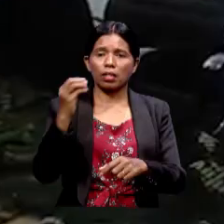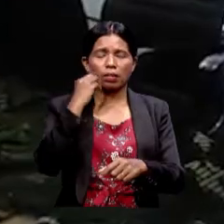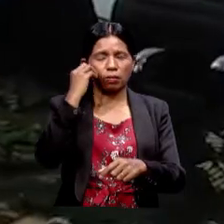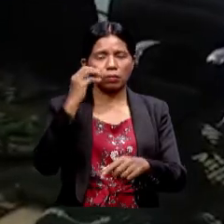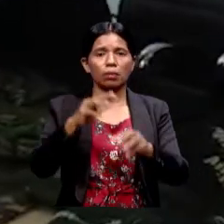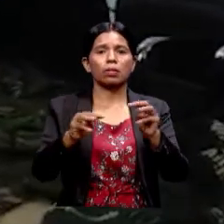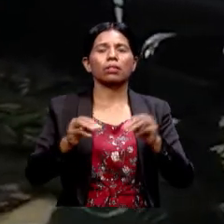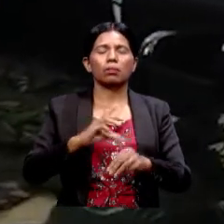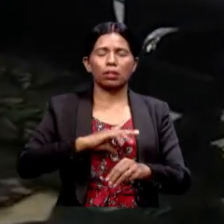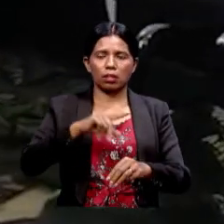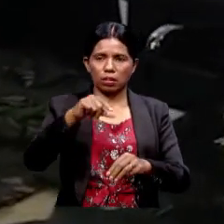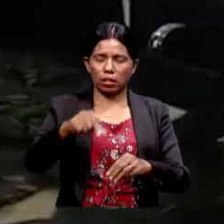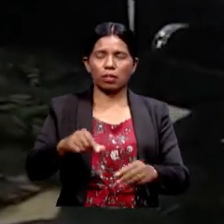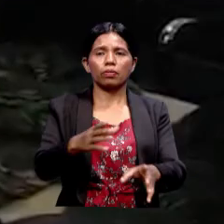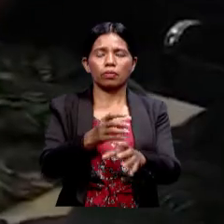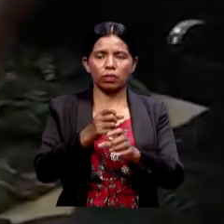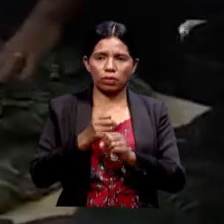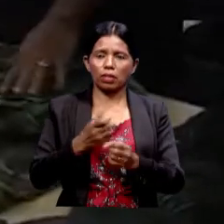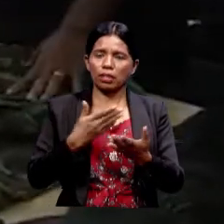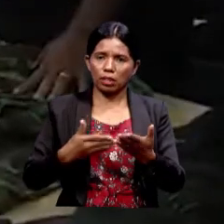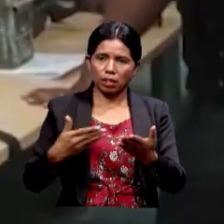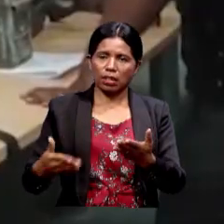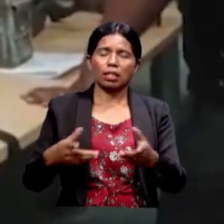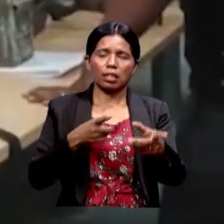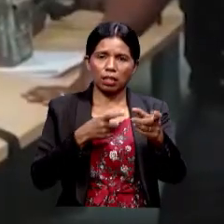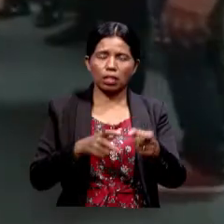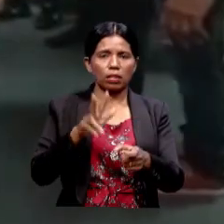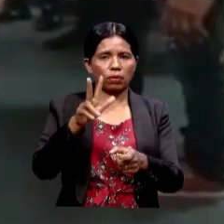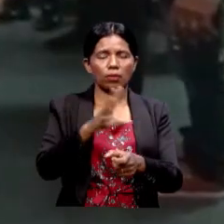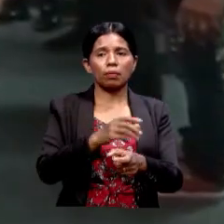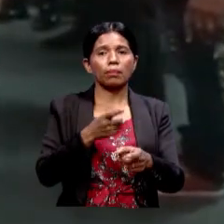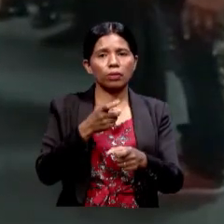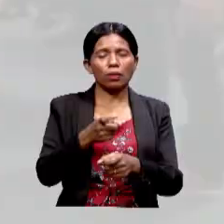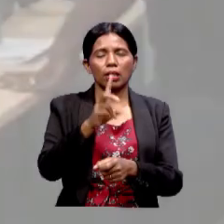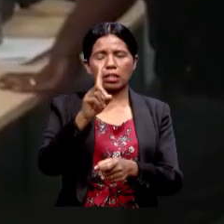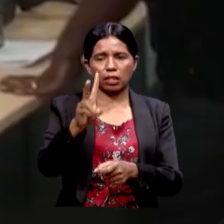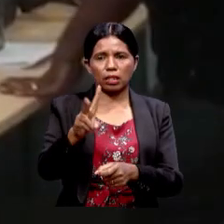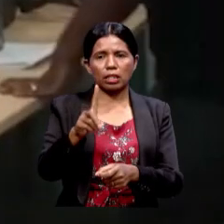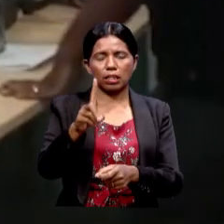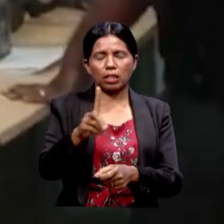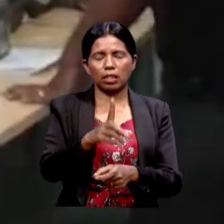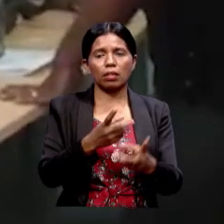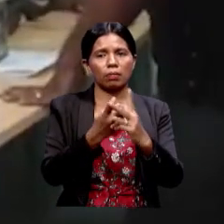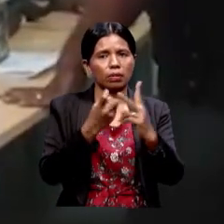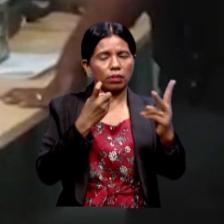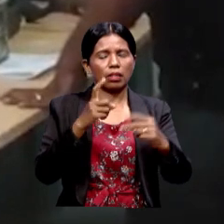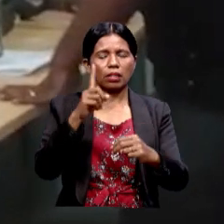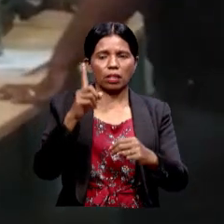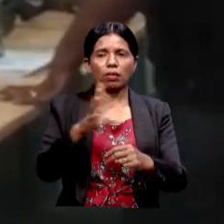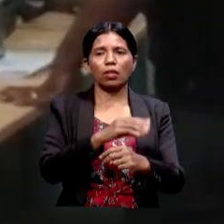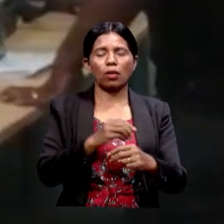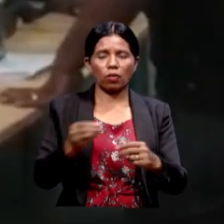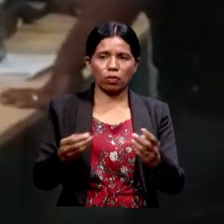Liksa consegue identifica kilat lolontolu, pistola ida, kilat rama ida, homunisões rihung